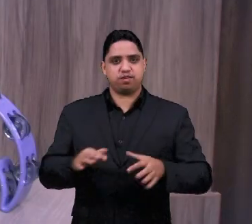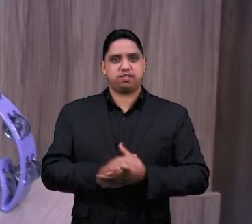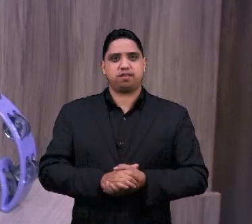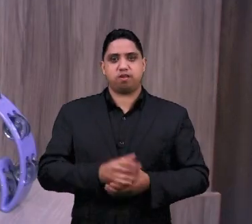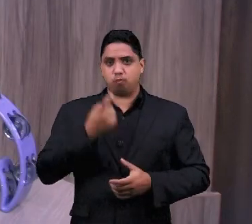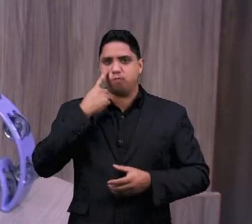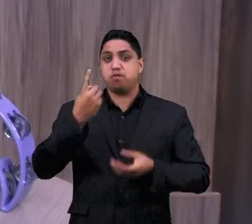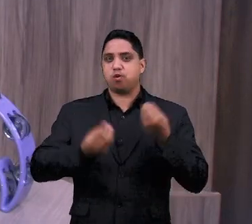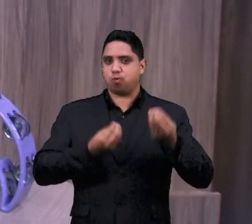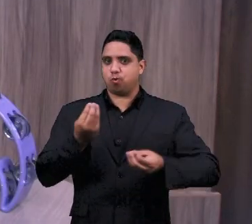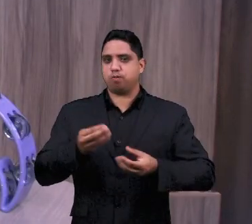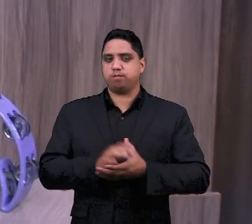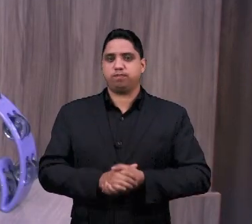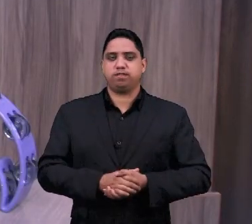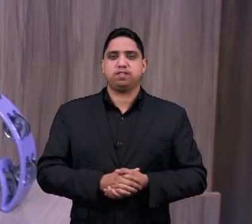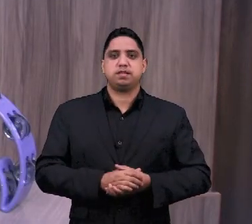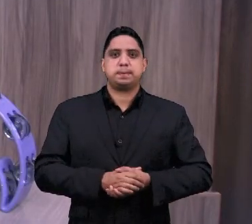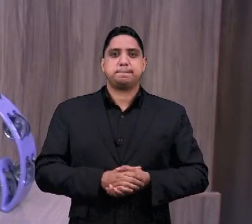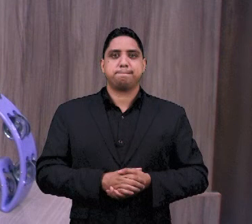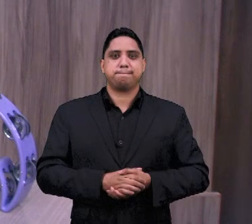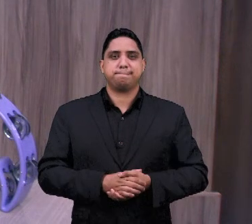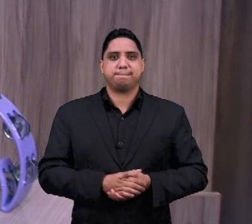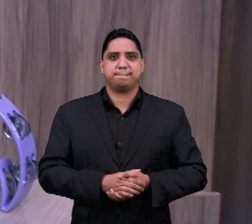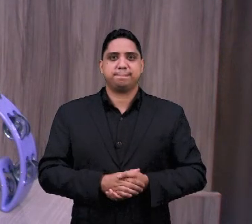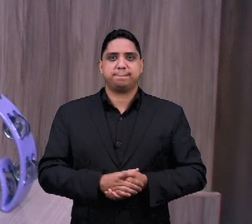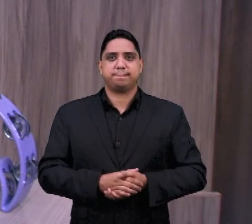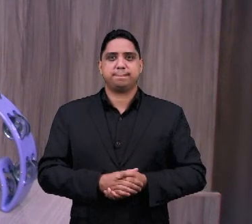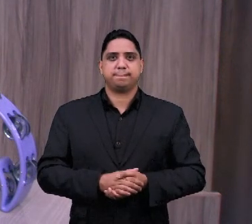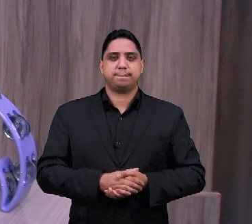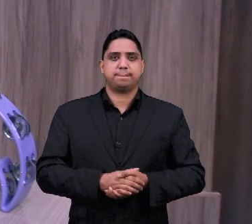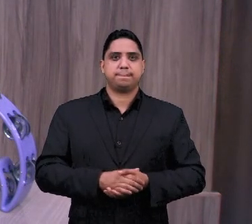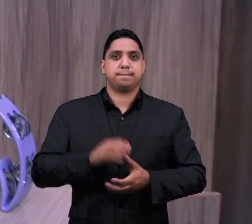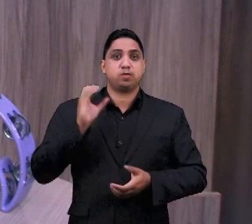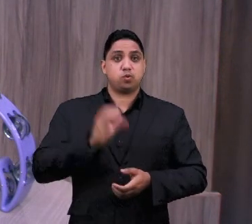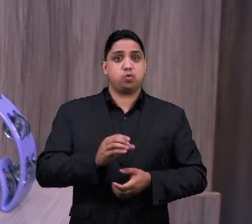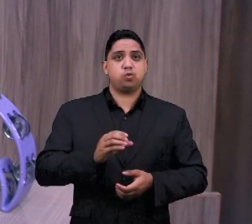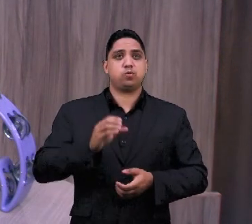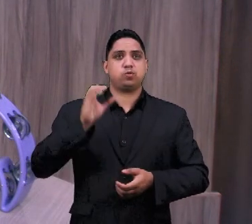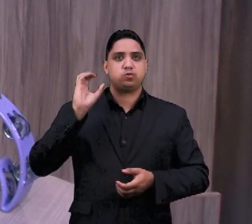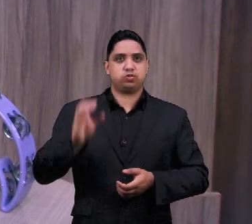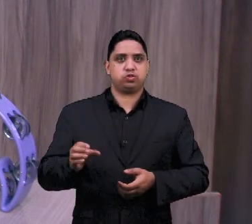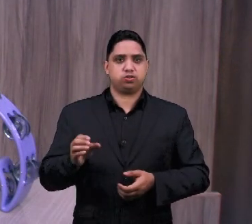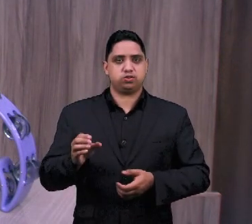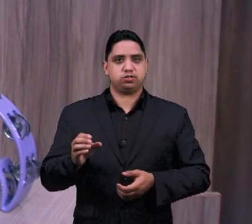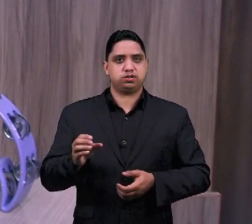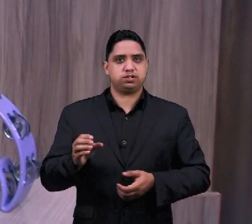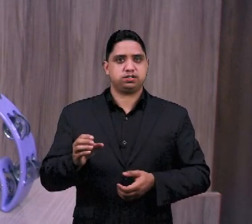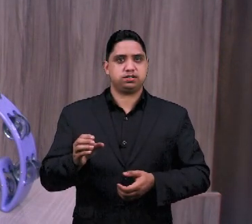Nous allons voir comment ça va se passer.